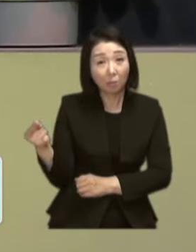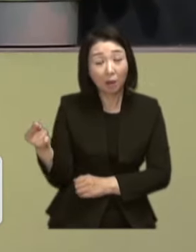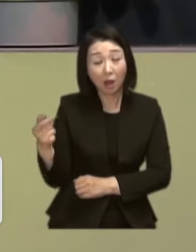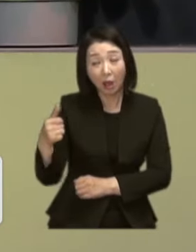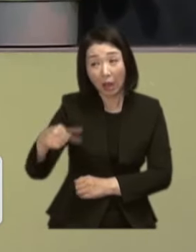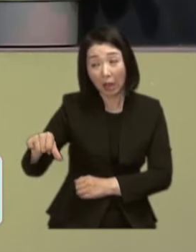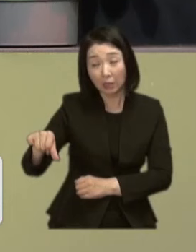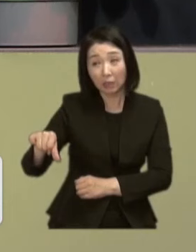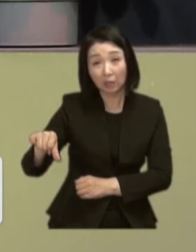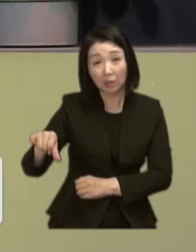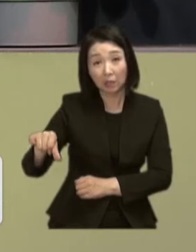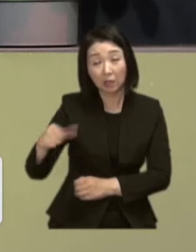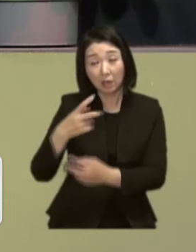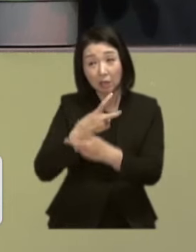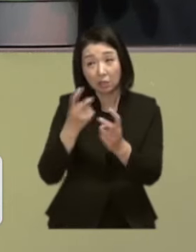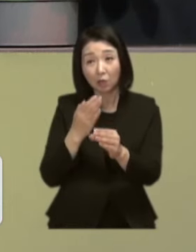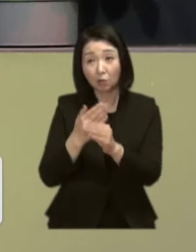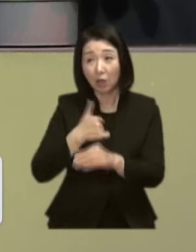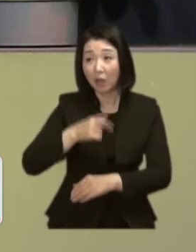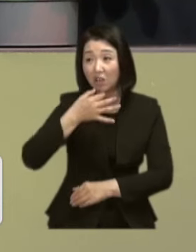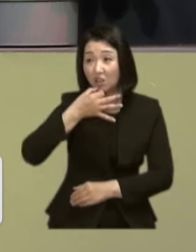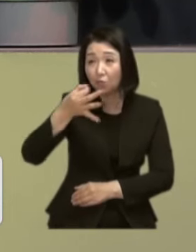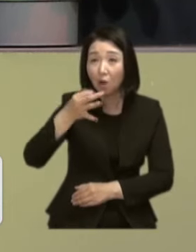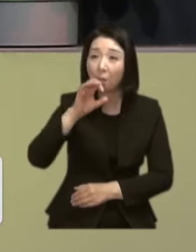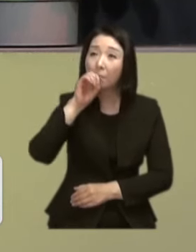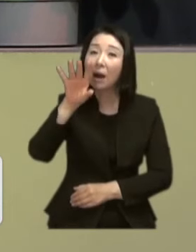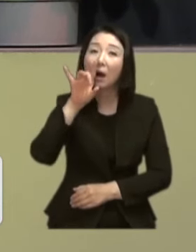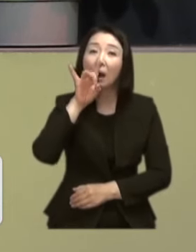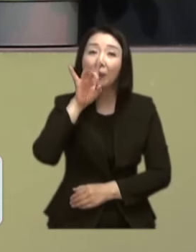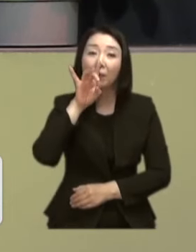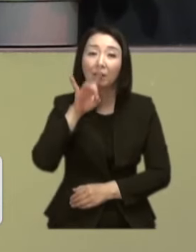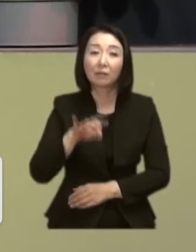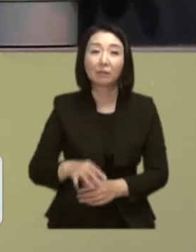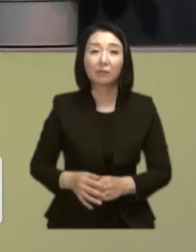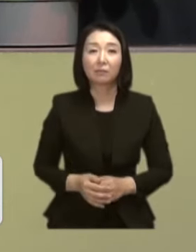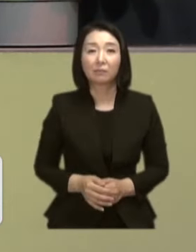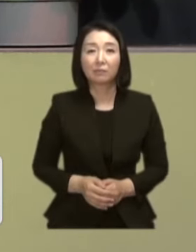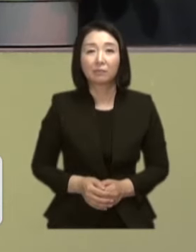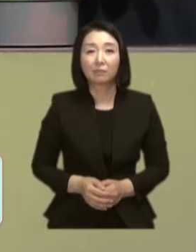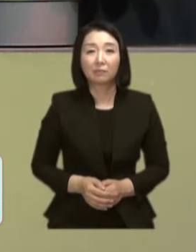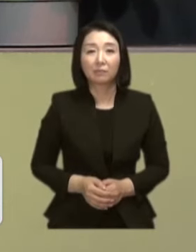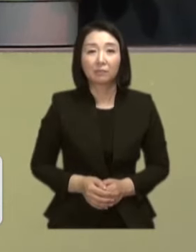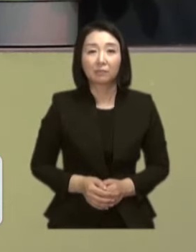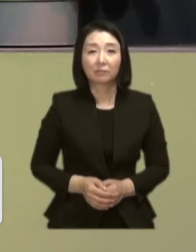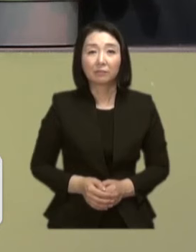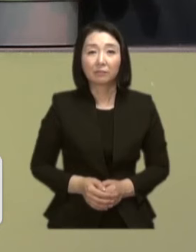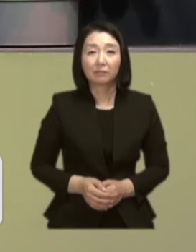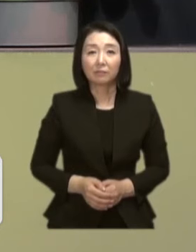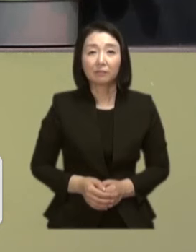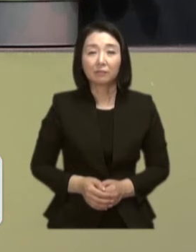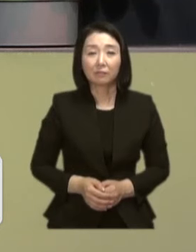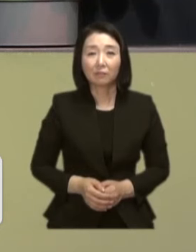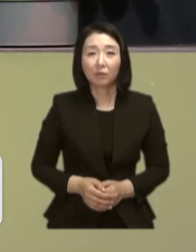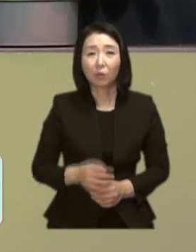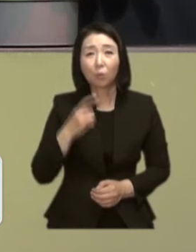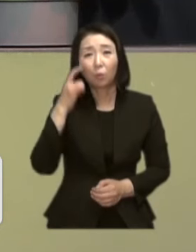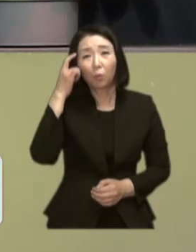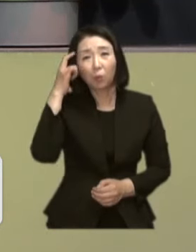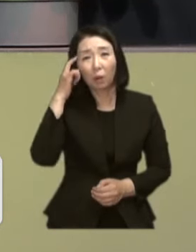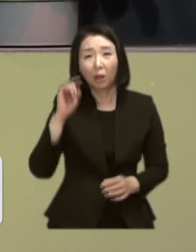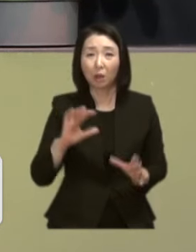있었는데 아들 이름을 부르는데 이게 말이 안 나와요. 말이 안 나왔는데 그때 이것이 왜 그럴까